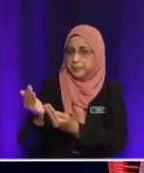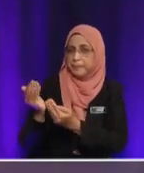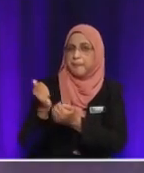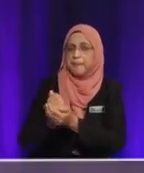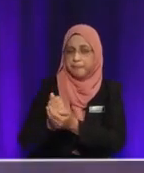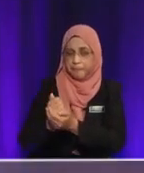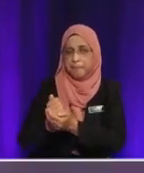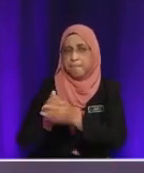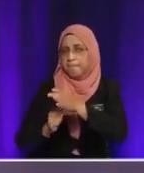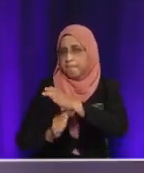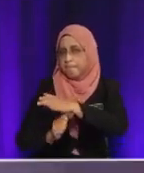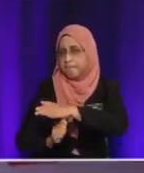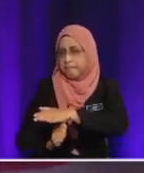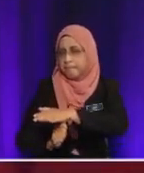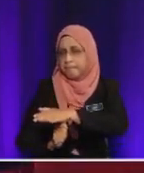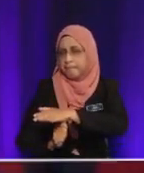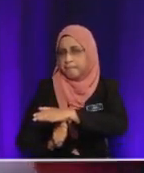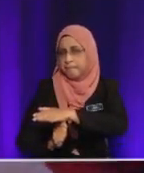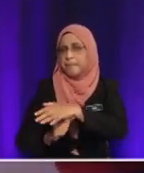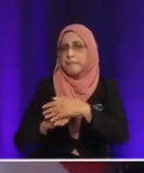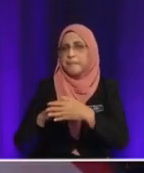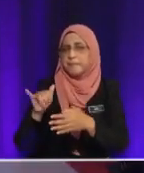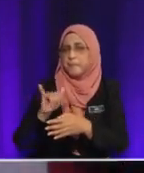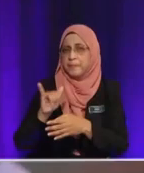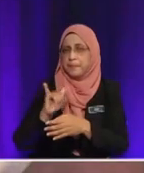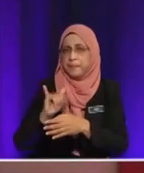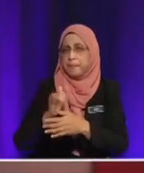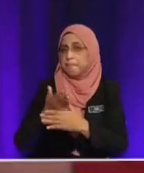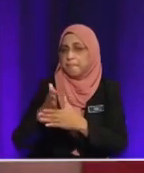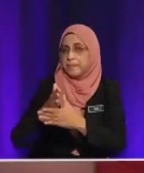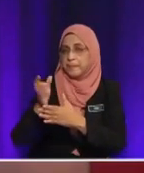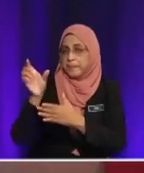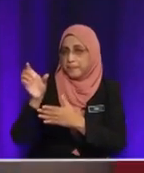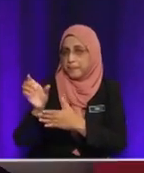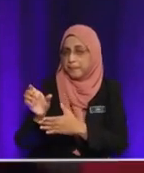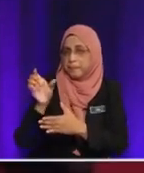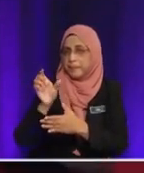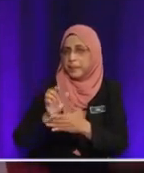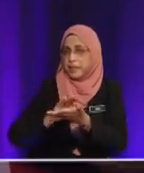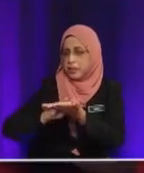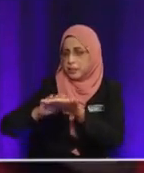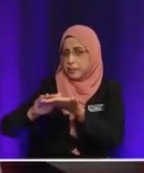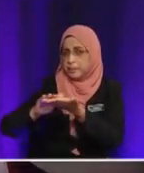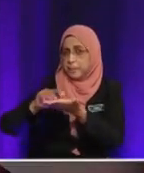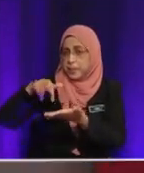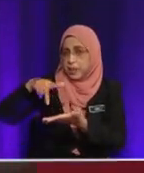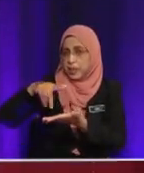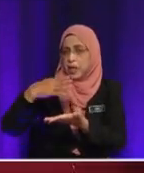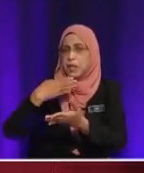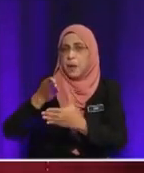titik saraf. Okey. Boleh juga dekat bahagian trakea ni. Sebab tapak kaki ni dia memang